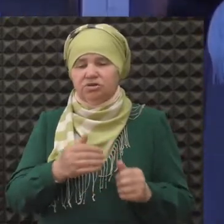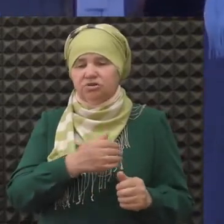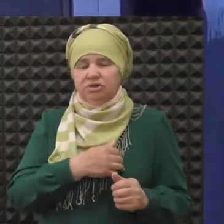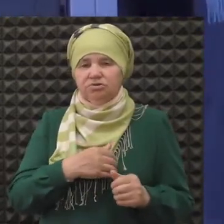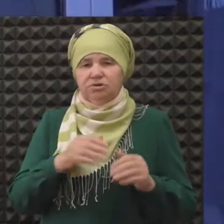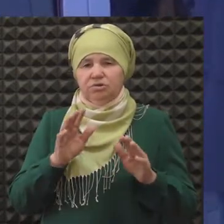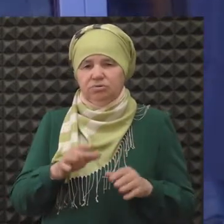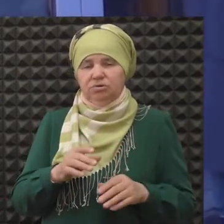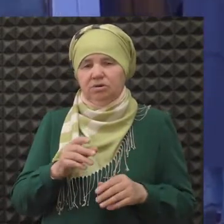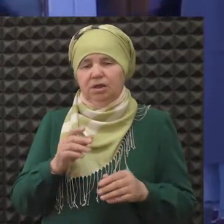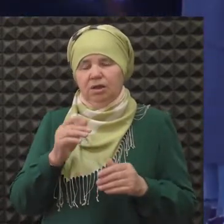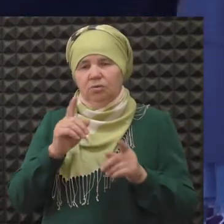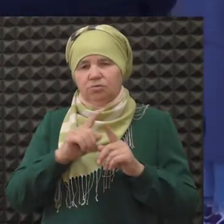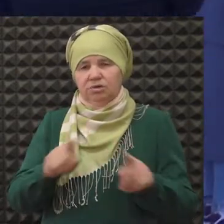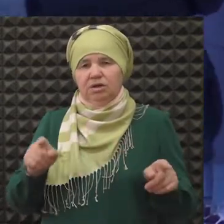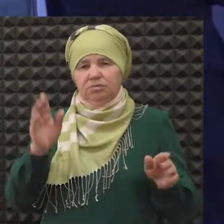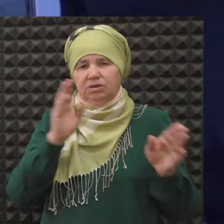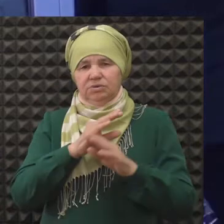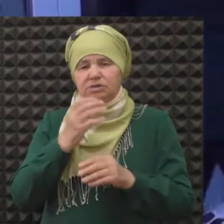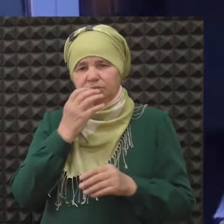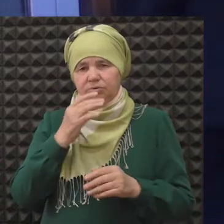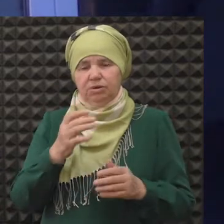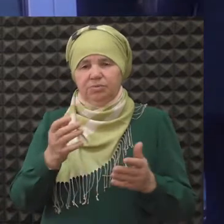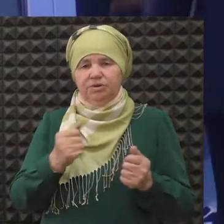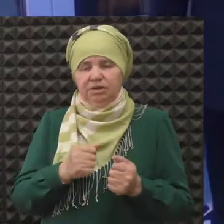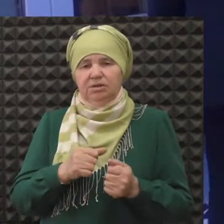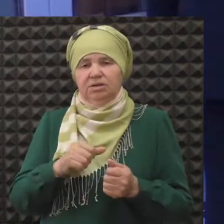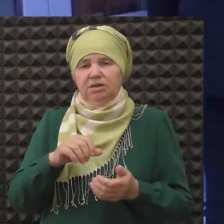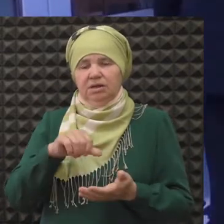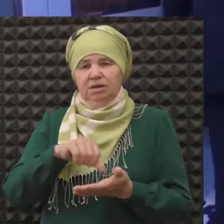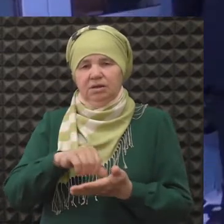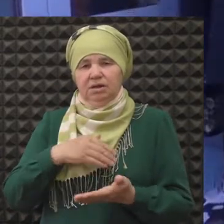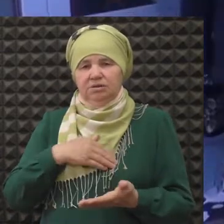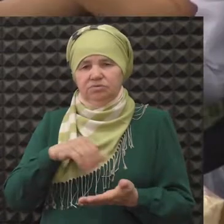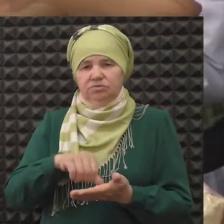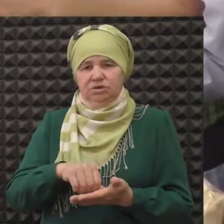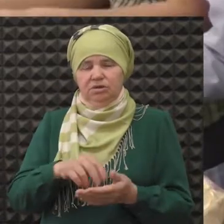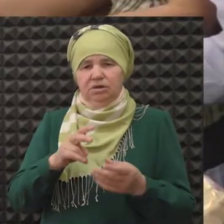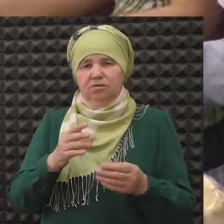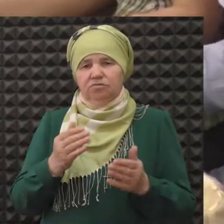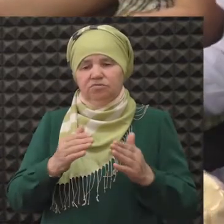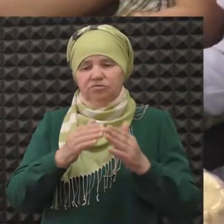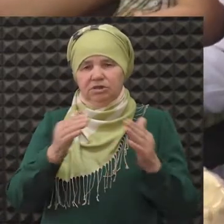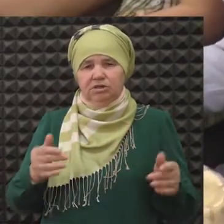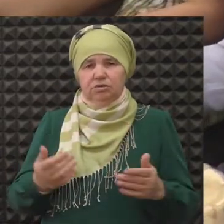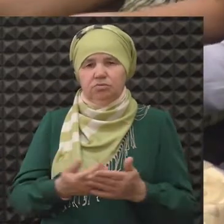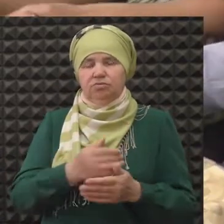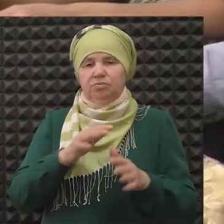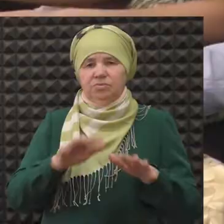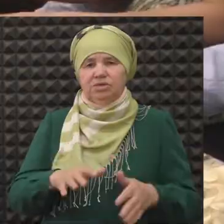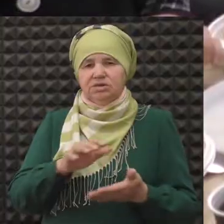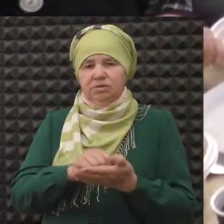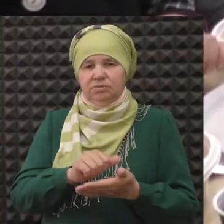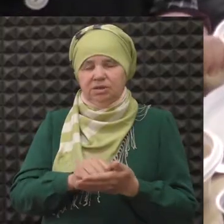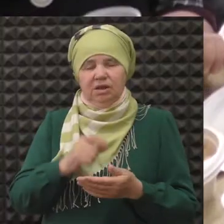не только приобщиться к уникальной атмосфере тепла и любви, но и принять в ее создании активное участие. В новом шатре фонда Ердам большинство мест занимают